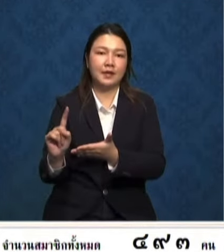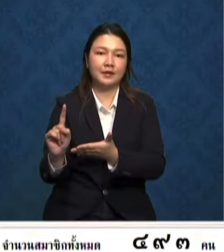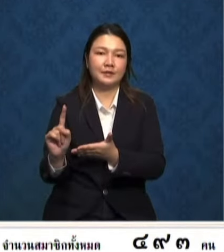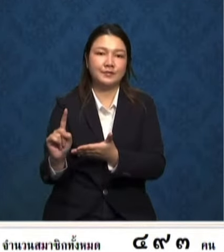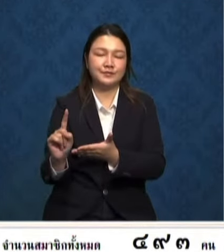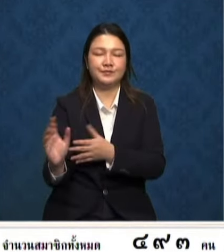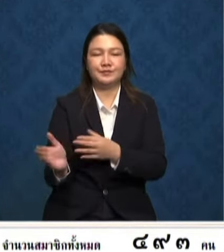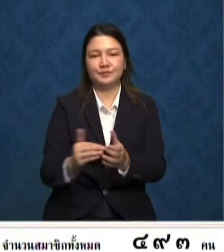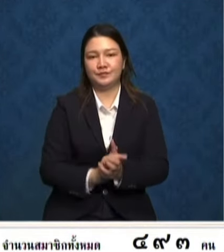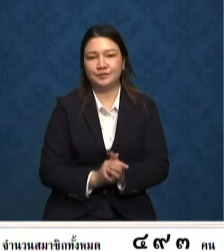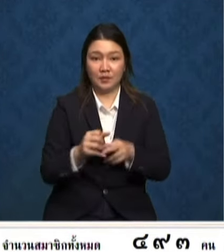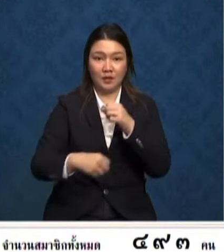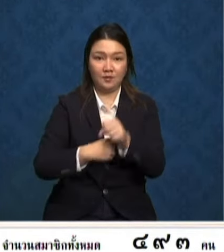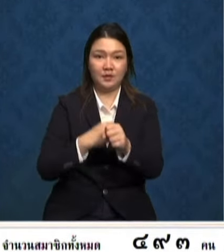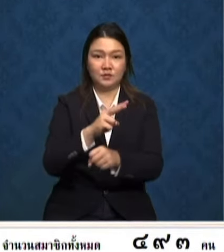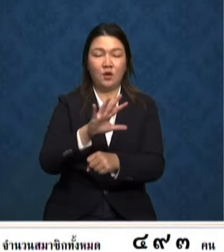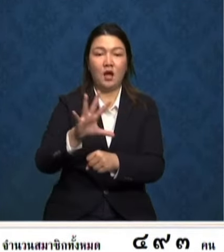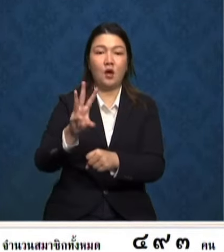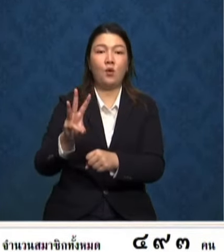งบประมาณรายจ่ายปี